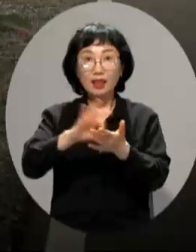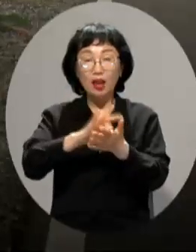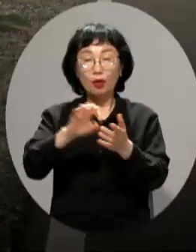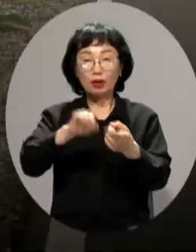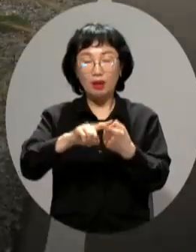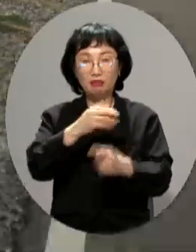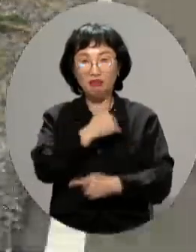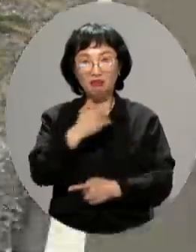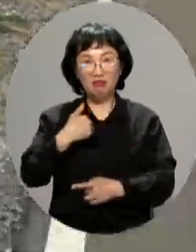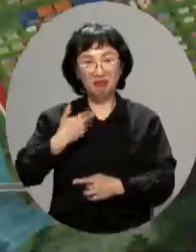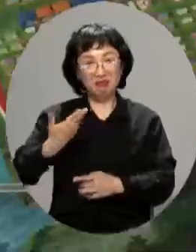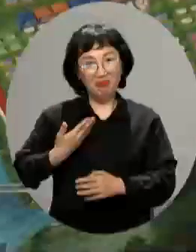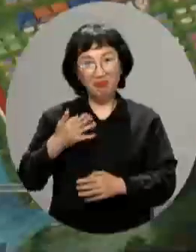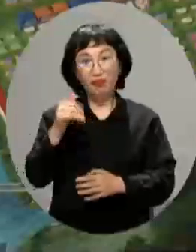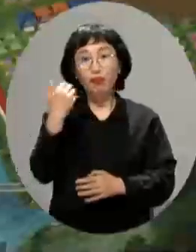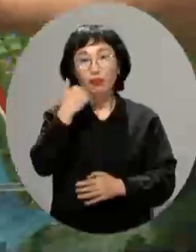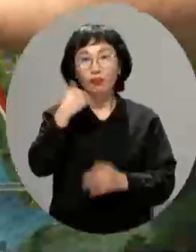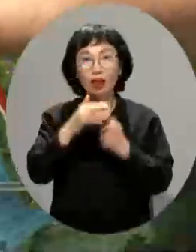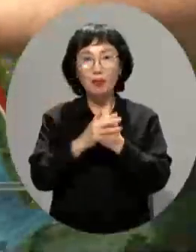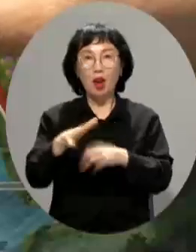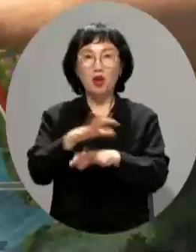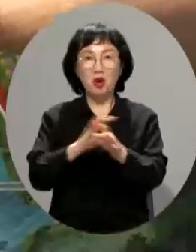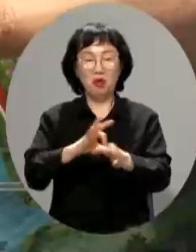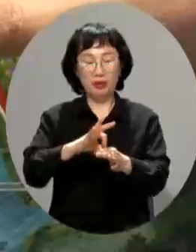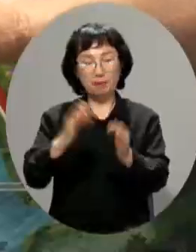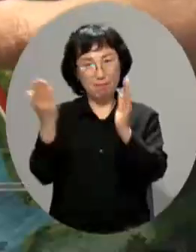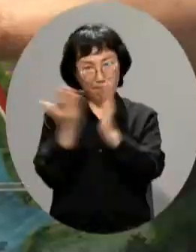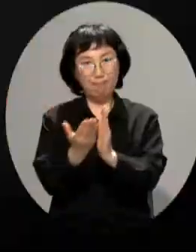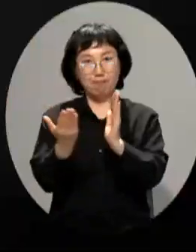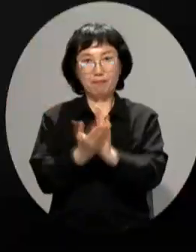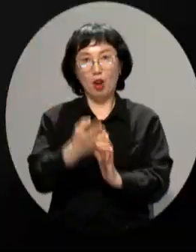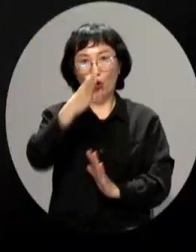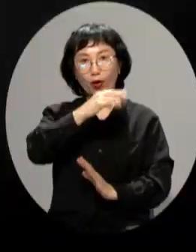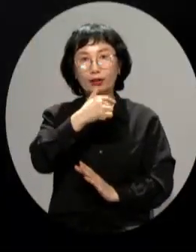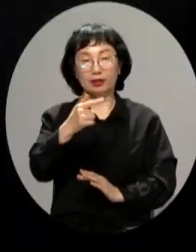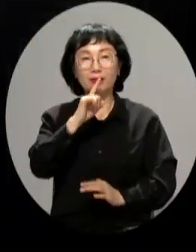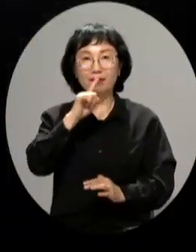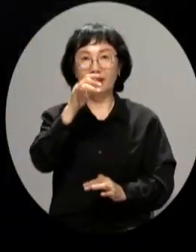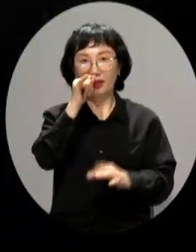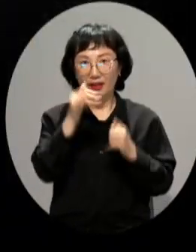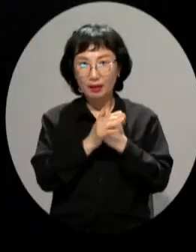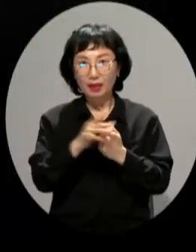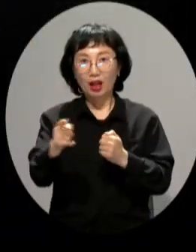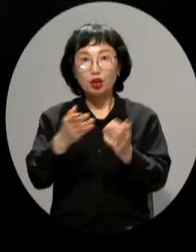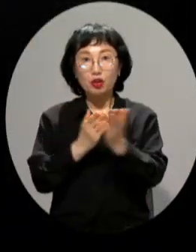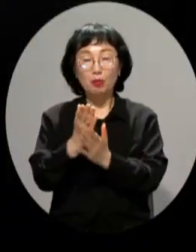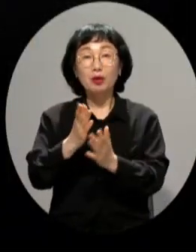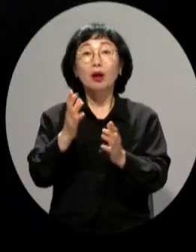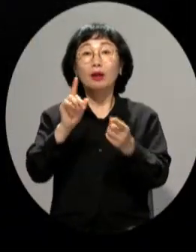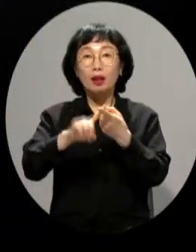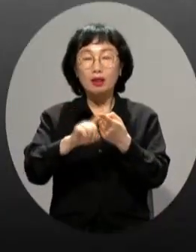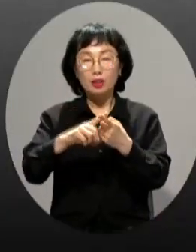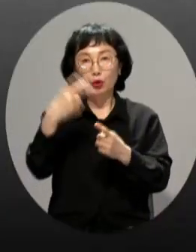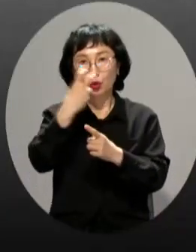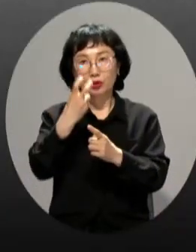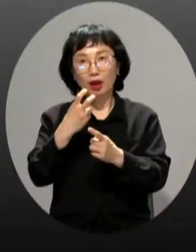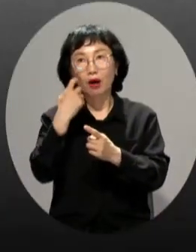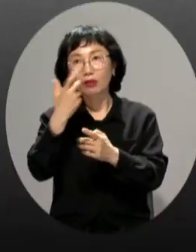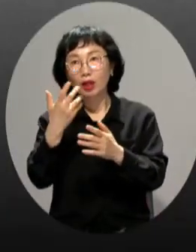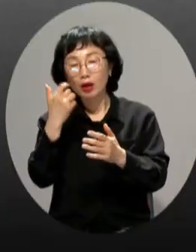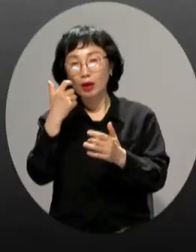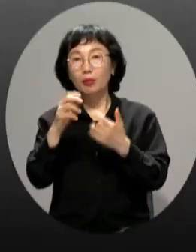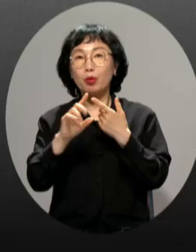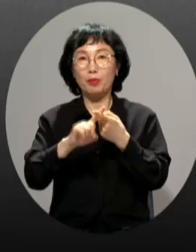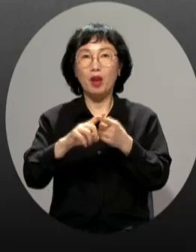자신감을 불어넣은 건 이번에도 경제 타당성 조사였습니다. 전라북도가 전문 기관의 조사를 의뢰해 발표한